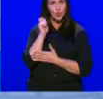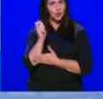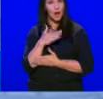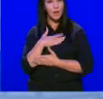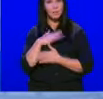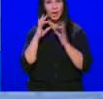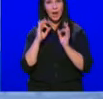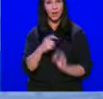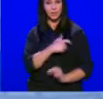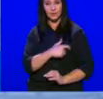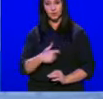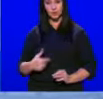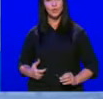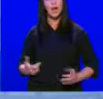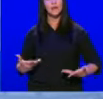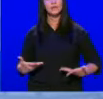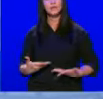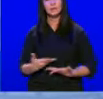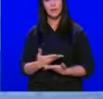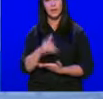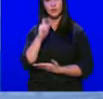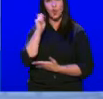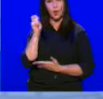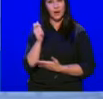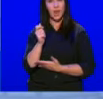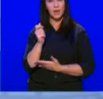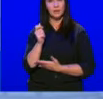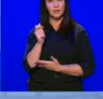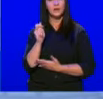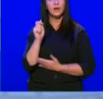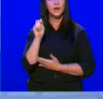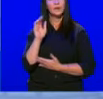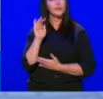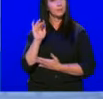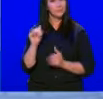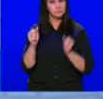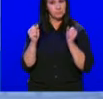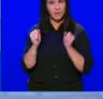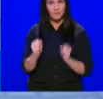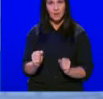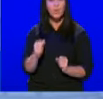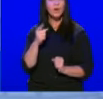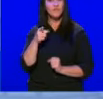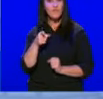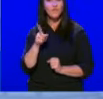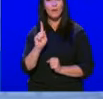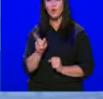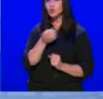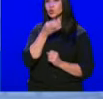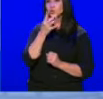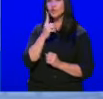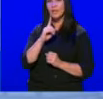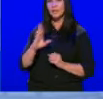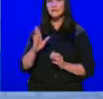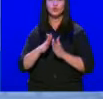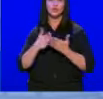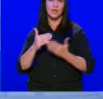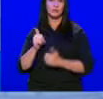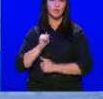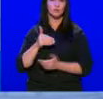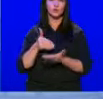Има реален национален интерес Украина да бъде стабилна. А това може да се случи единствено с членство в